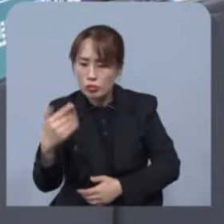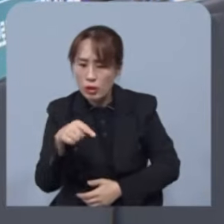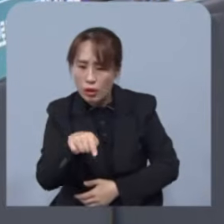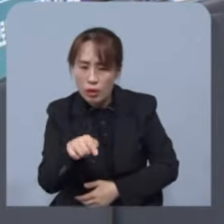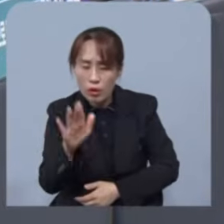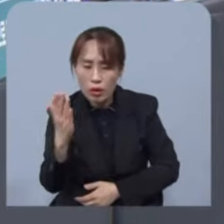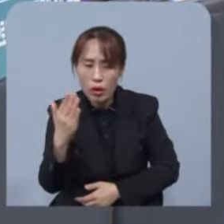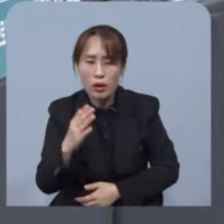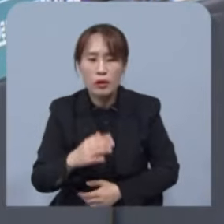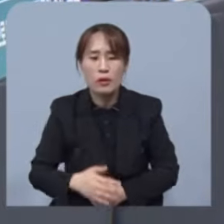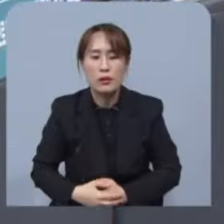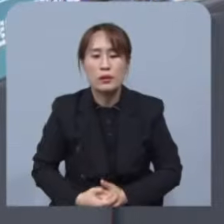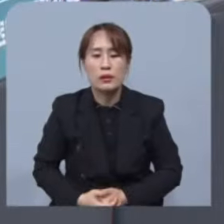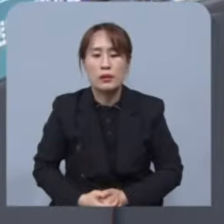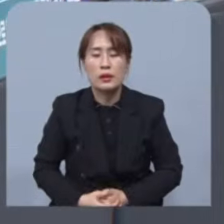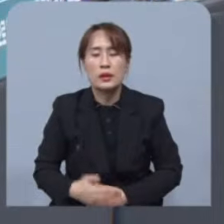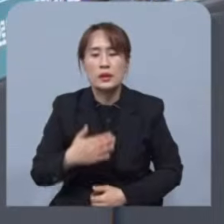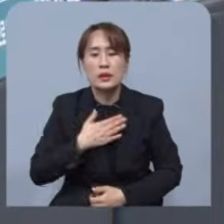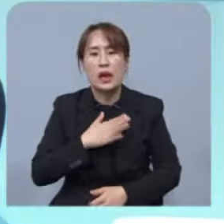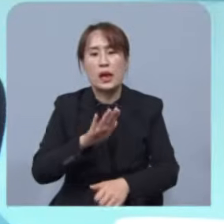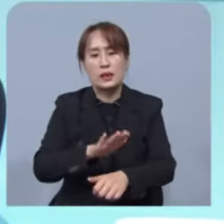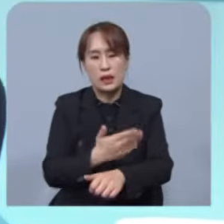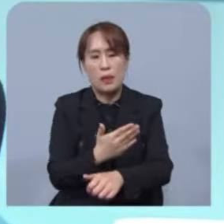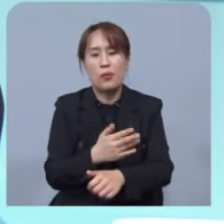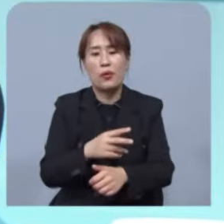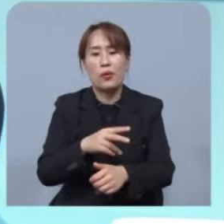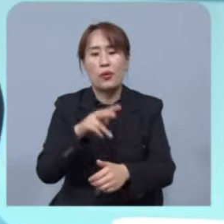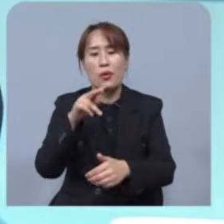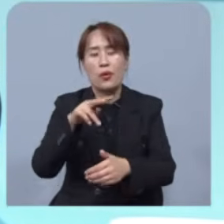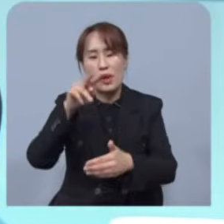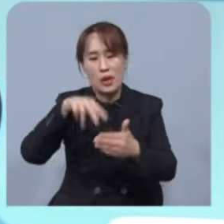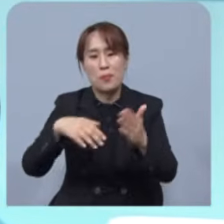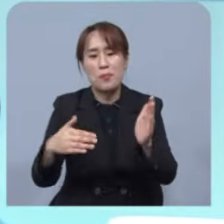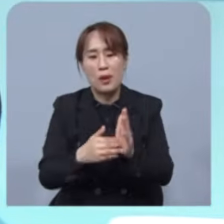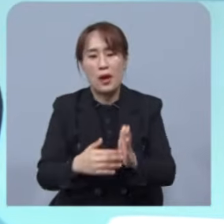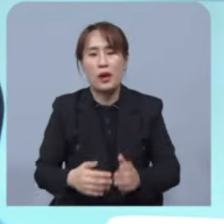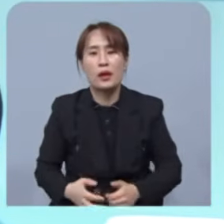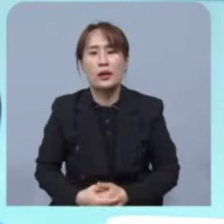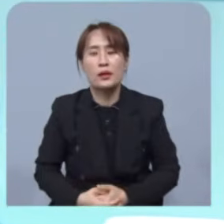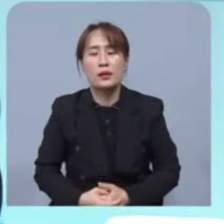있네요. 네, 제가 잘못 오독했습니다. 네.